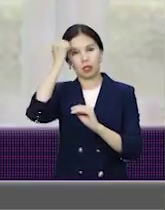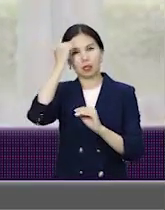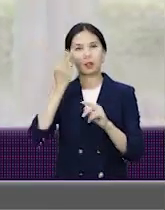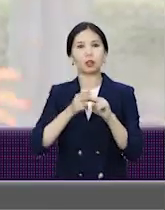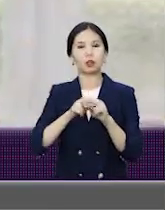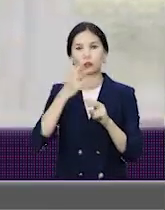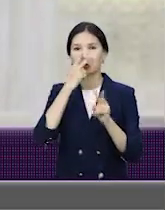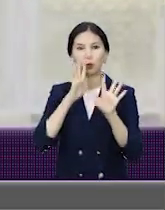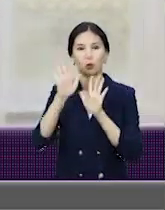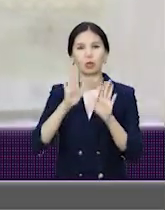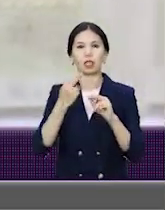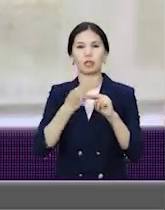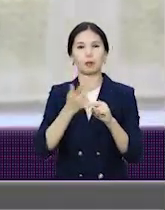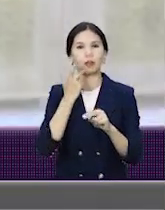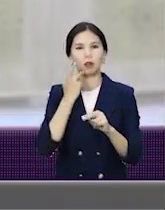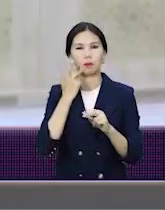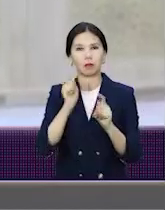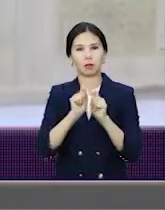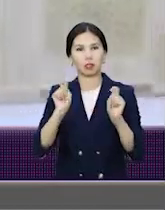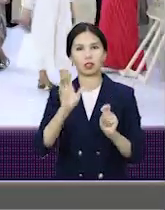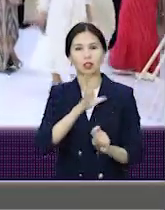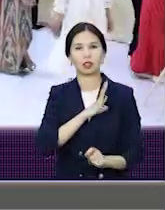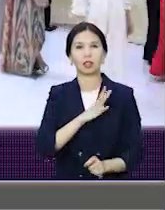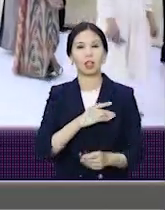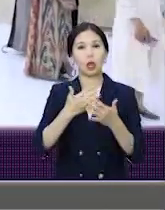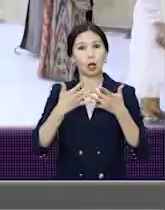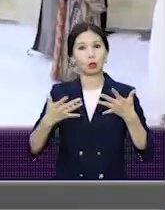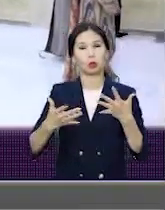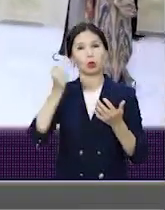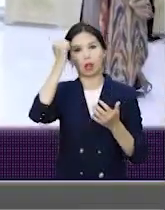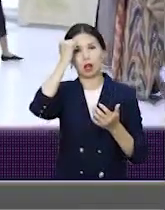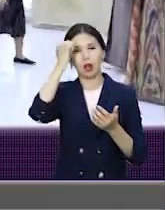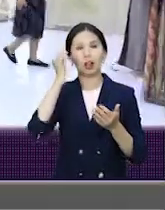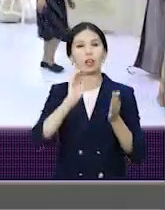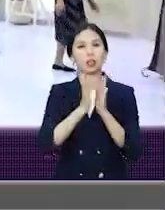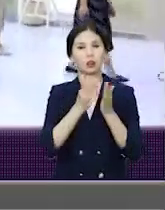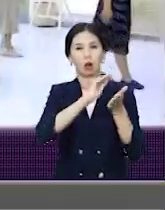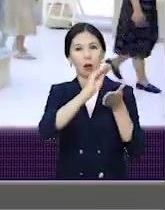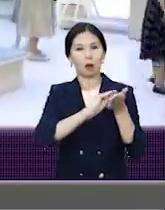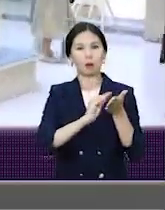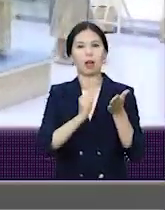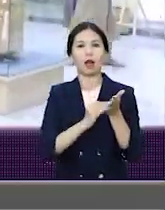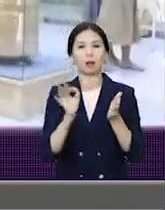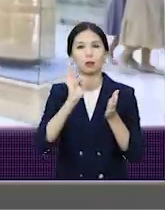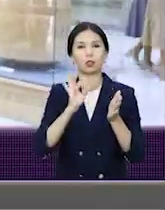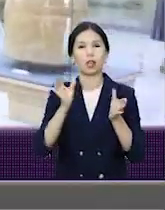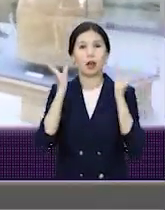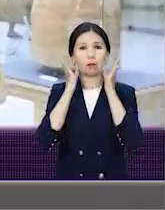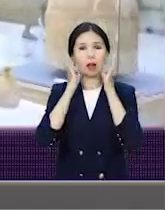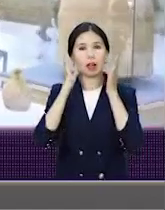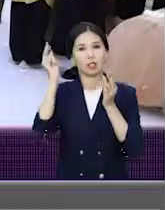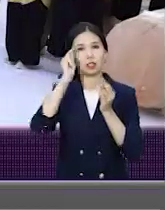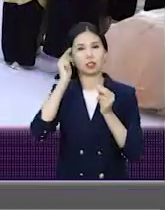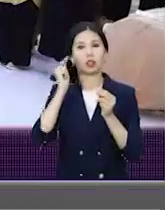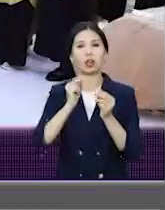o'tamiz, ushbu ko'rgazma doimiy tarzda tashkil etilgan. Turli buyumlar, qadimiy asarlar orqali kundalik mashg'ulot, masjid, madrasalarning